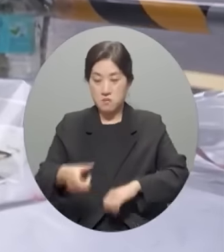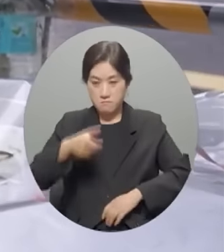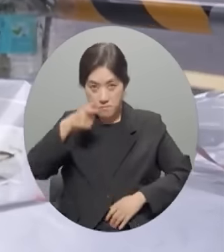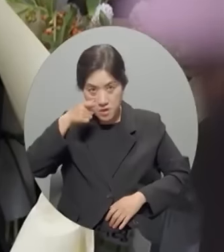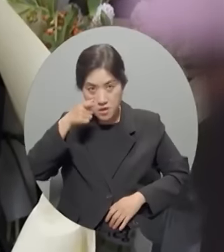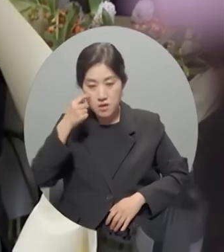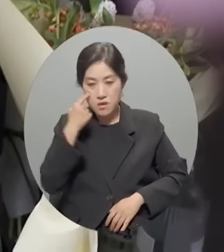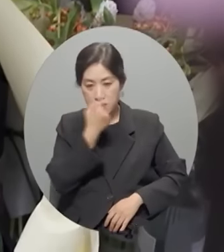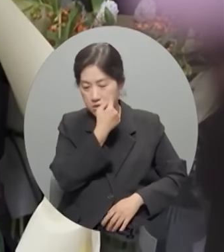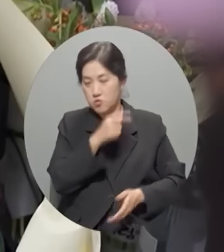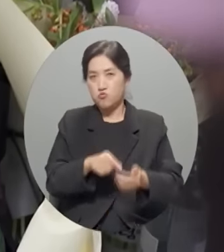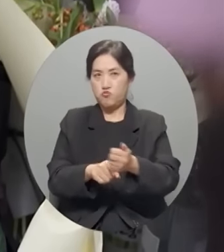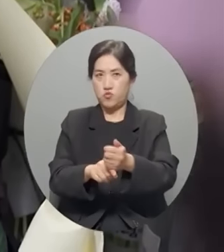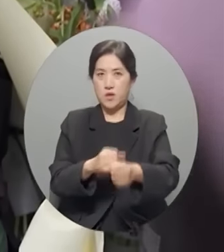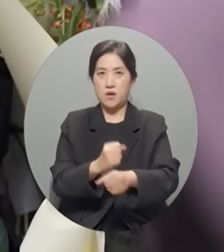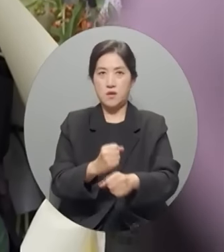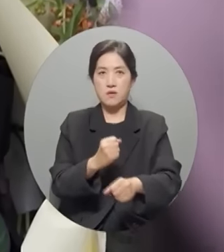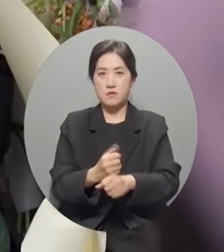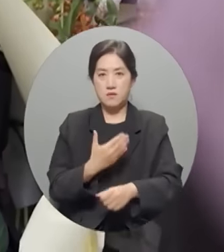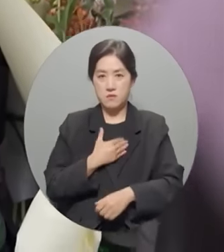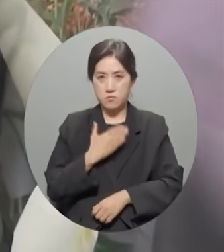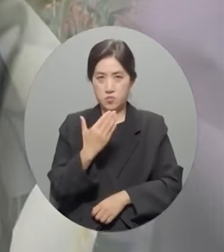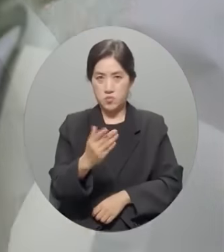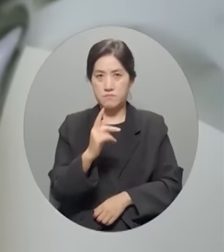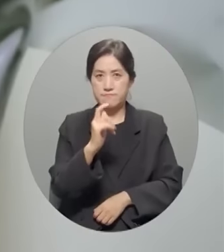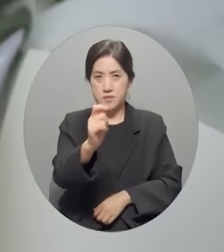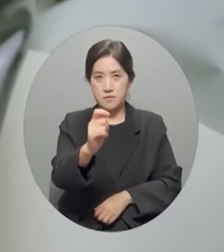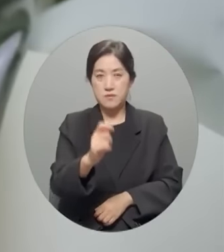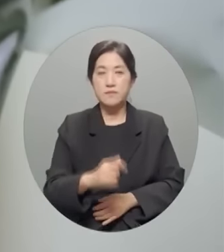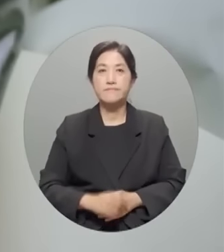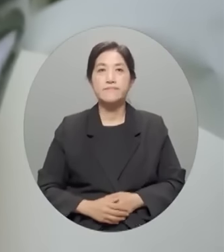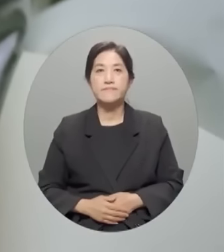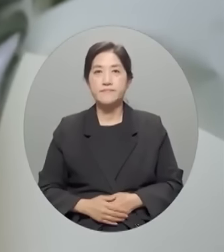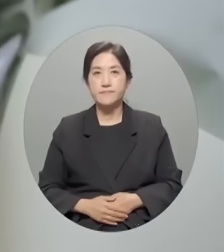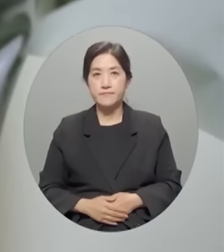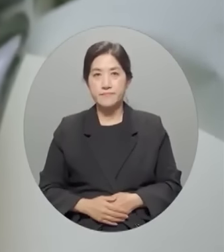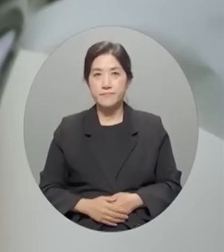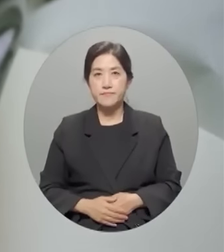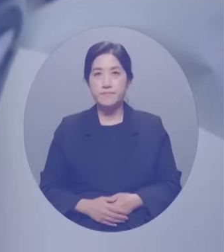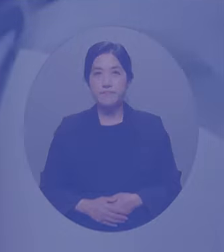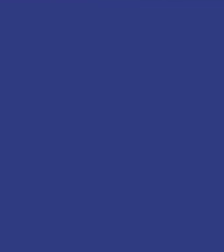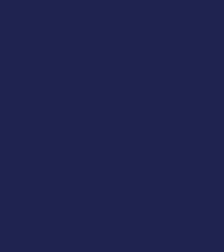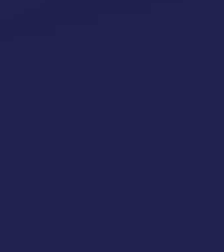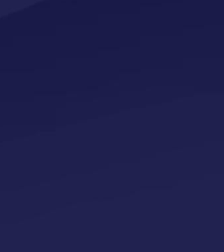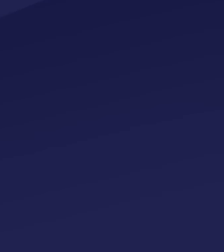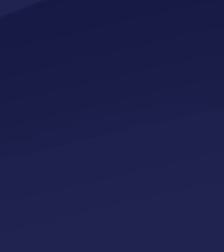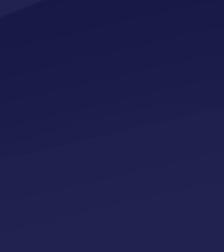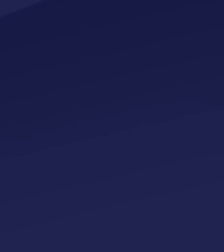확인되면 수사에 착수할 것이라고 경고했습니다. MBC 뉴스 이지은입니다.